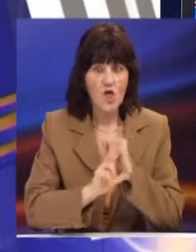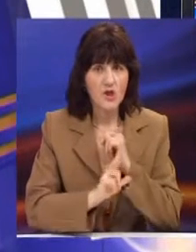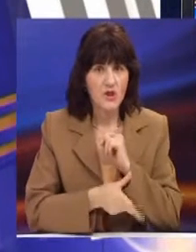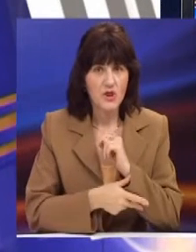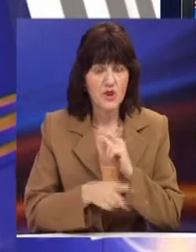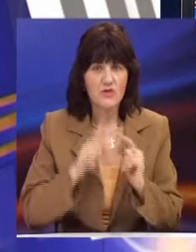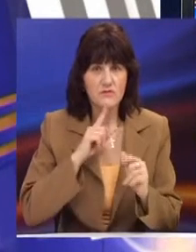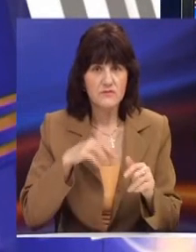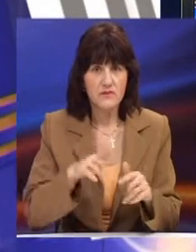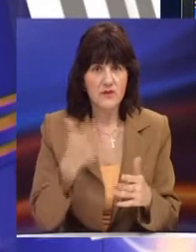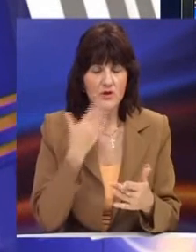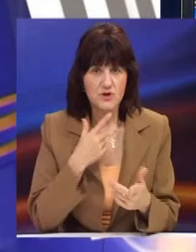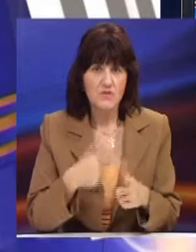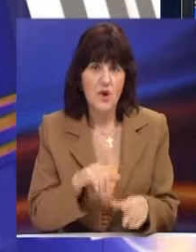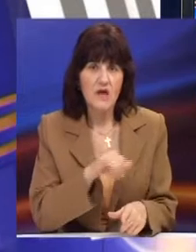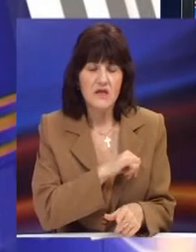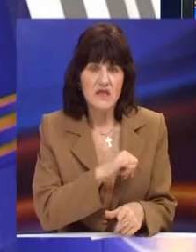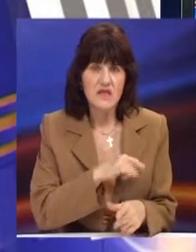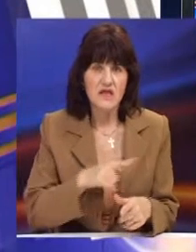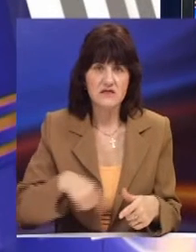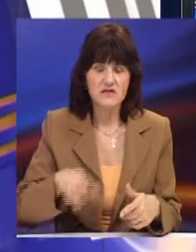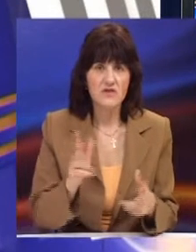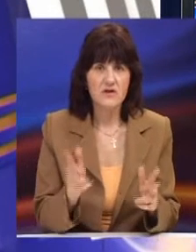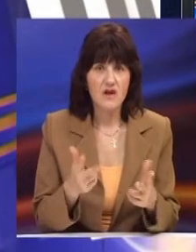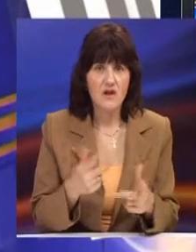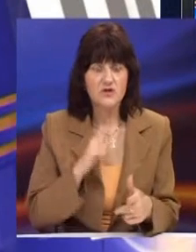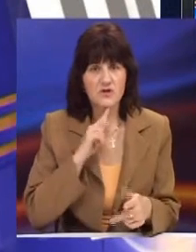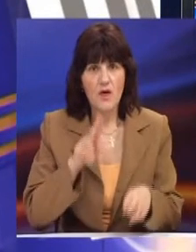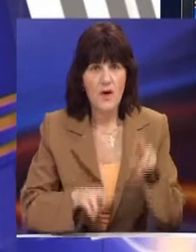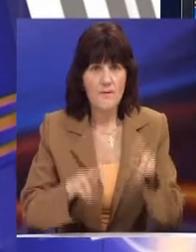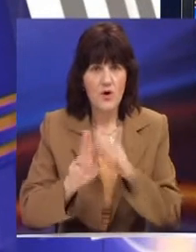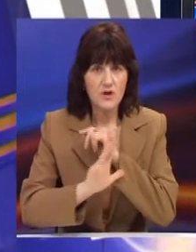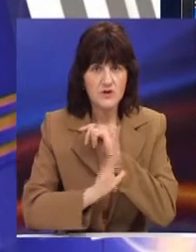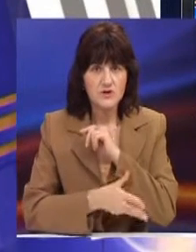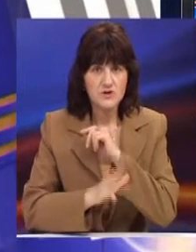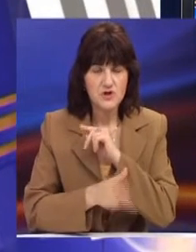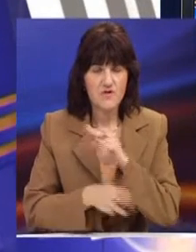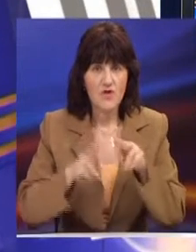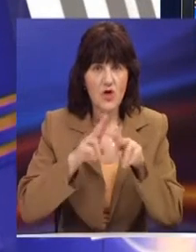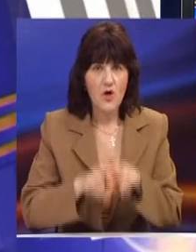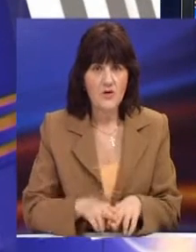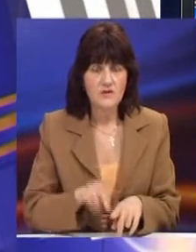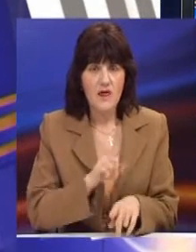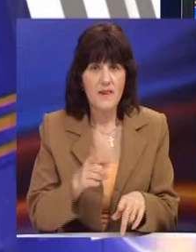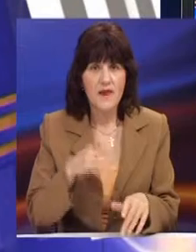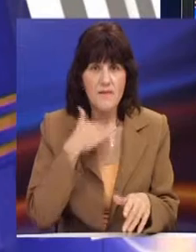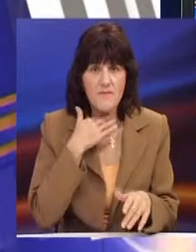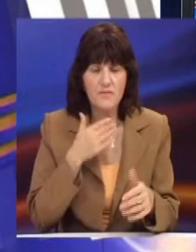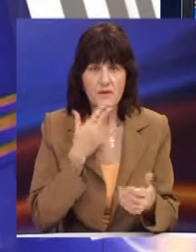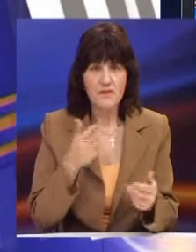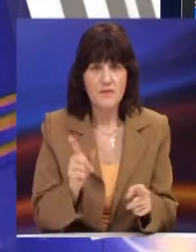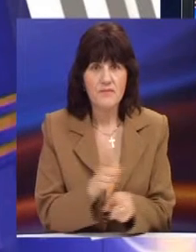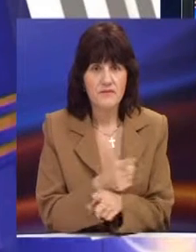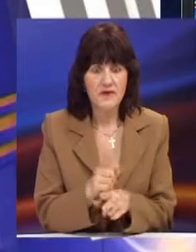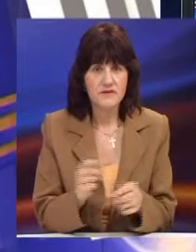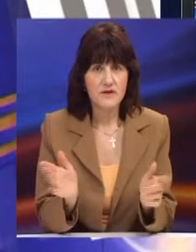trogodišnjih obrazovnih profila u odnosu na interesovanje, a sa druge strane neki četvorogodišnji obrazovni profili ostaju nepopunjeni. Iz